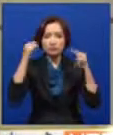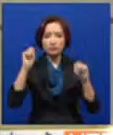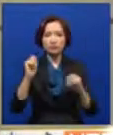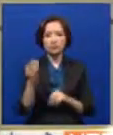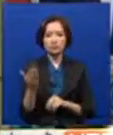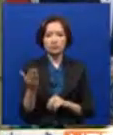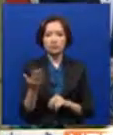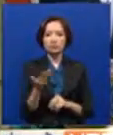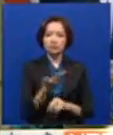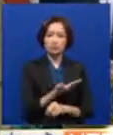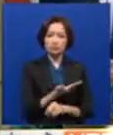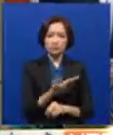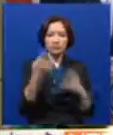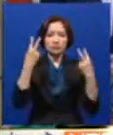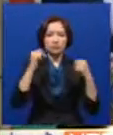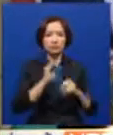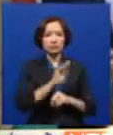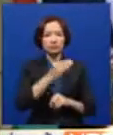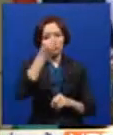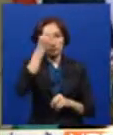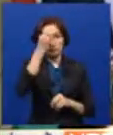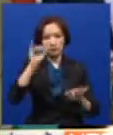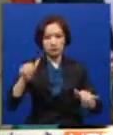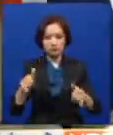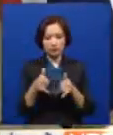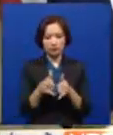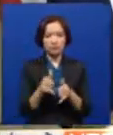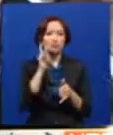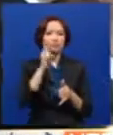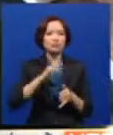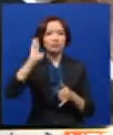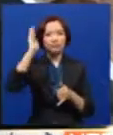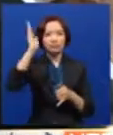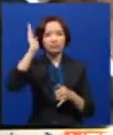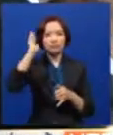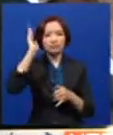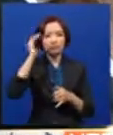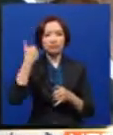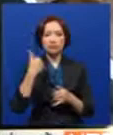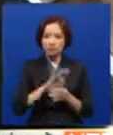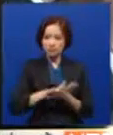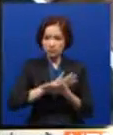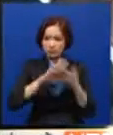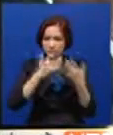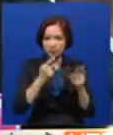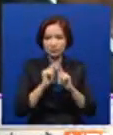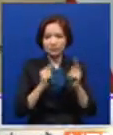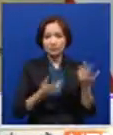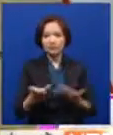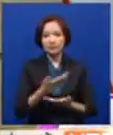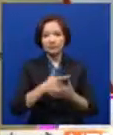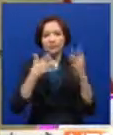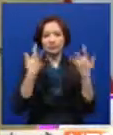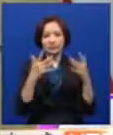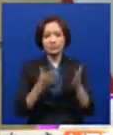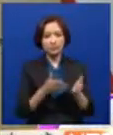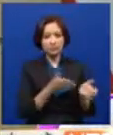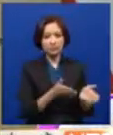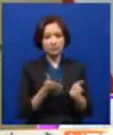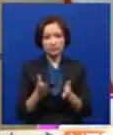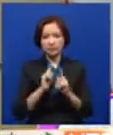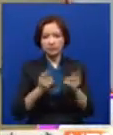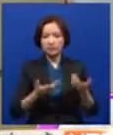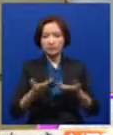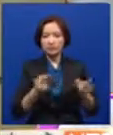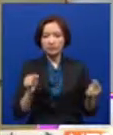และนายชินโซอาเบะนายกรัฐมนตรีญี่ปุ่นร่วมแถลงข่าวภายหลังเสร็จสิ้นการหารือทวิภาคีโดยทั้งสองฝ่ายได้ร่วม